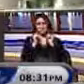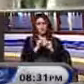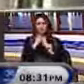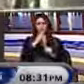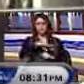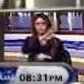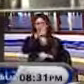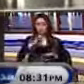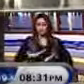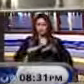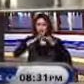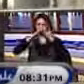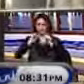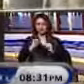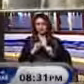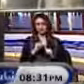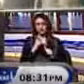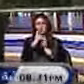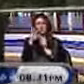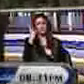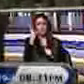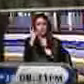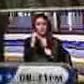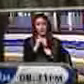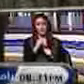الإيجابية انتقلت من كبار القرية إلى شبابها